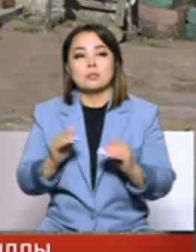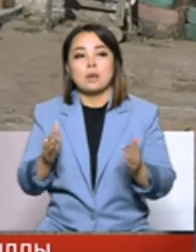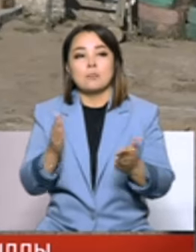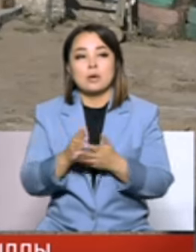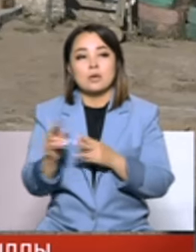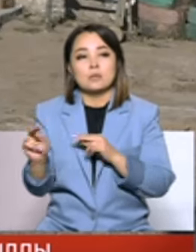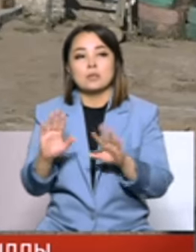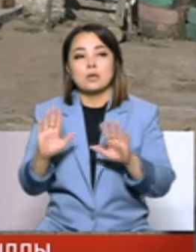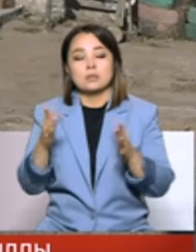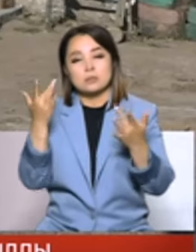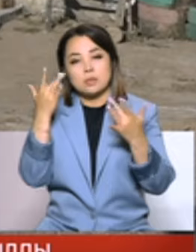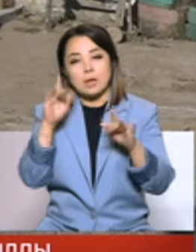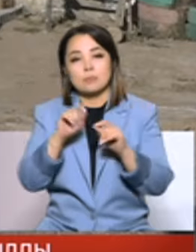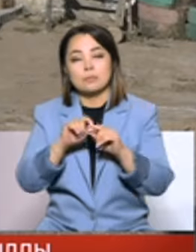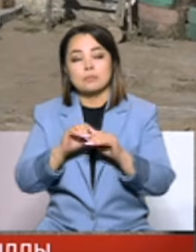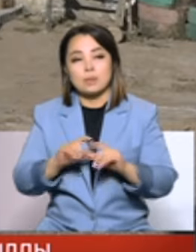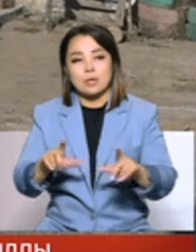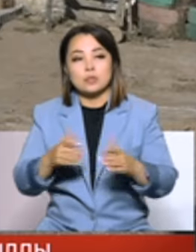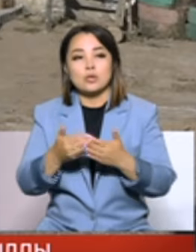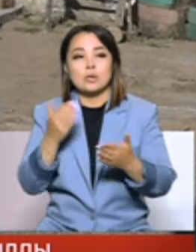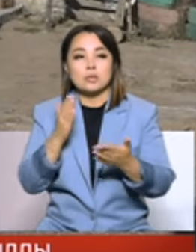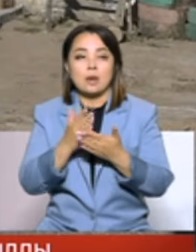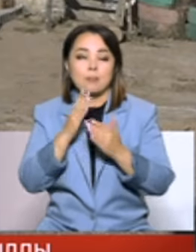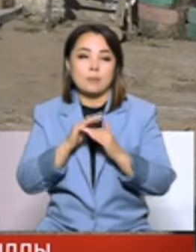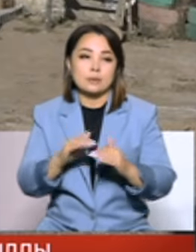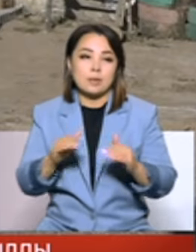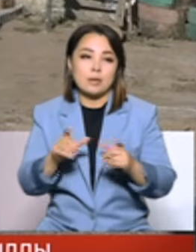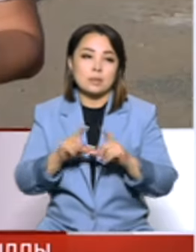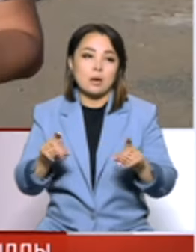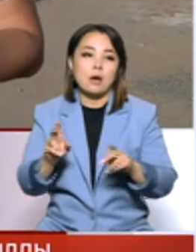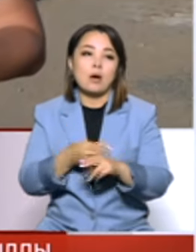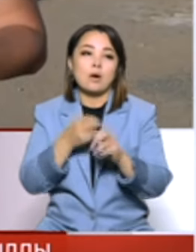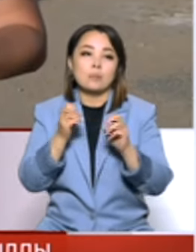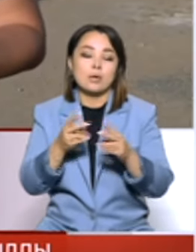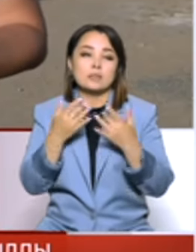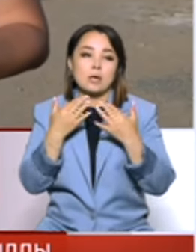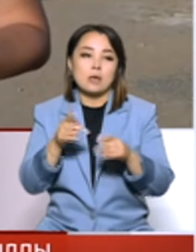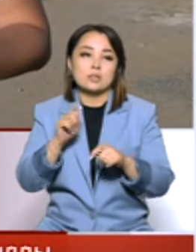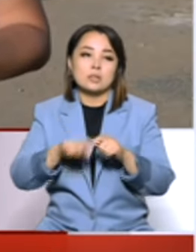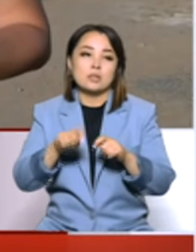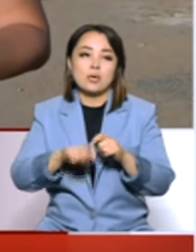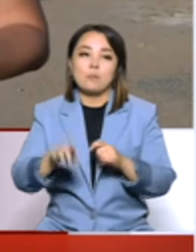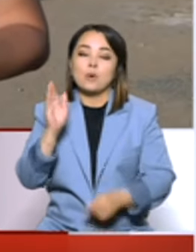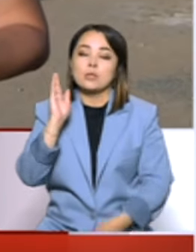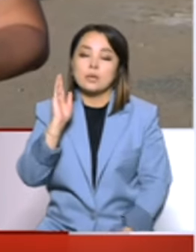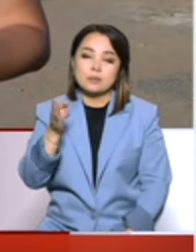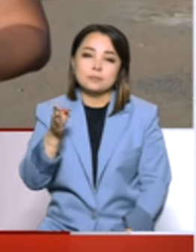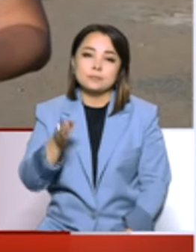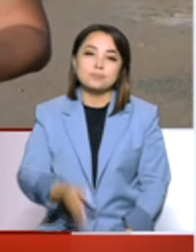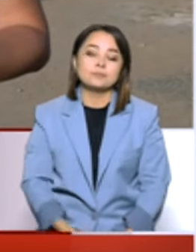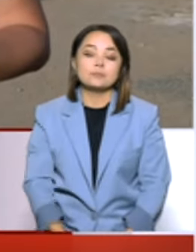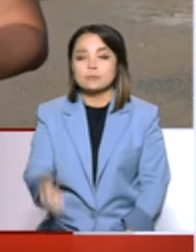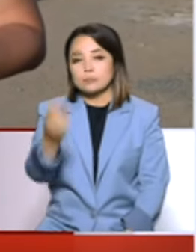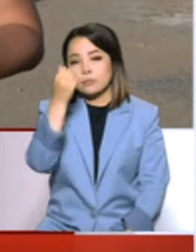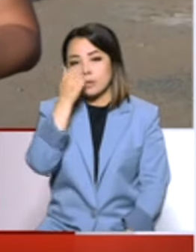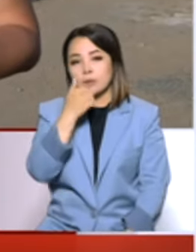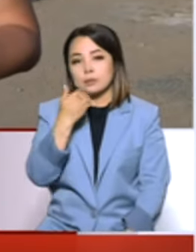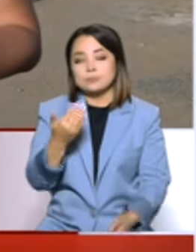Қайғылы жағдайдан кейін мектепке дейінгі мекемелерде қауіпсіздік талаптары тексерілмек. Альбина, сөз өзіңде. Рахмет, Нұрсұлтан.